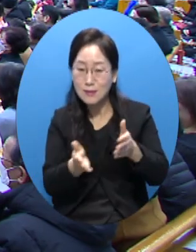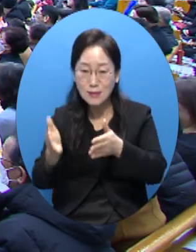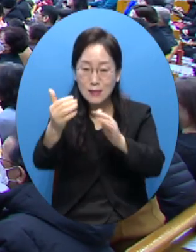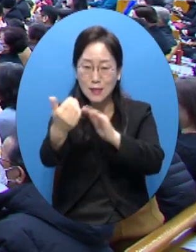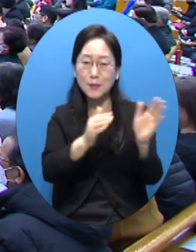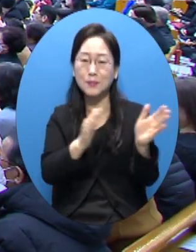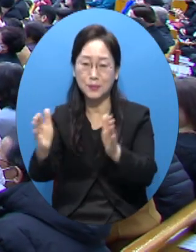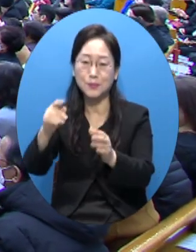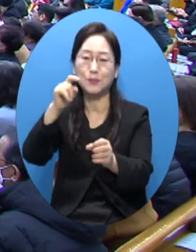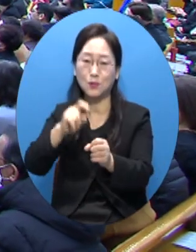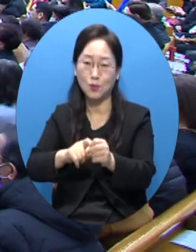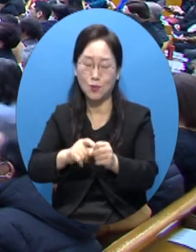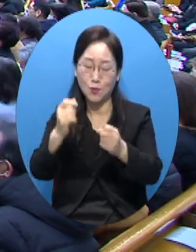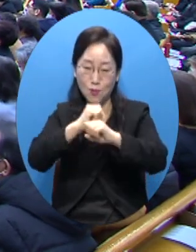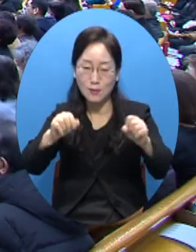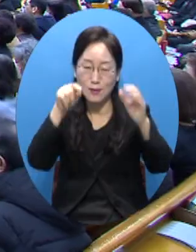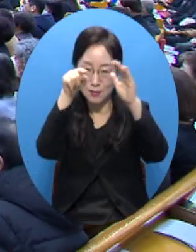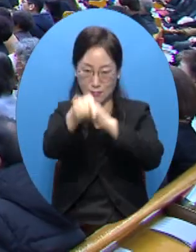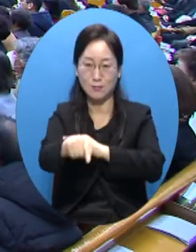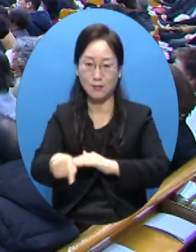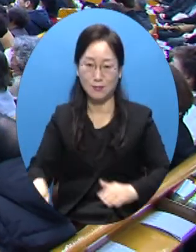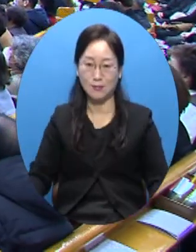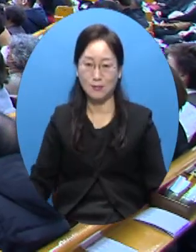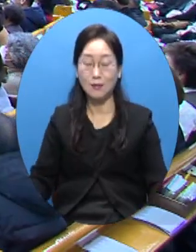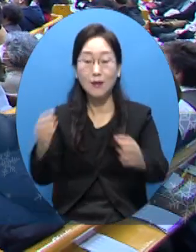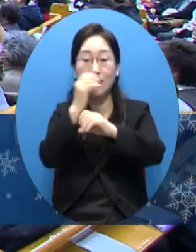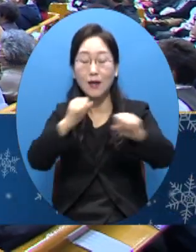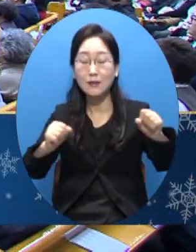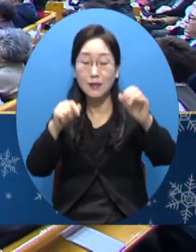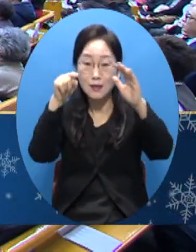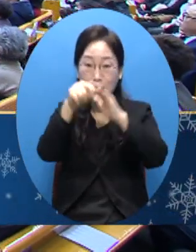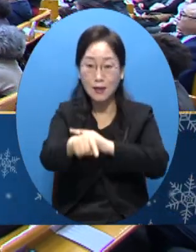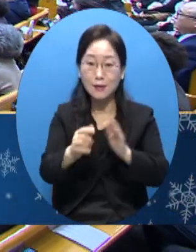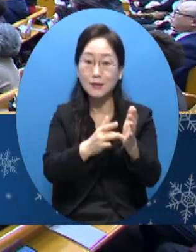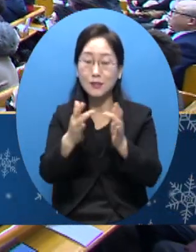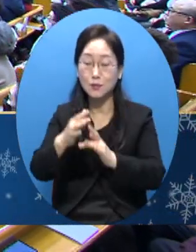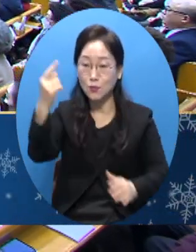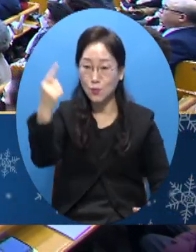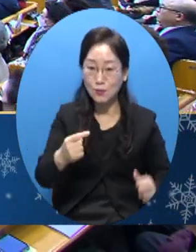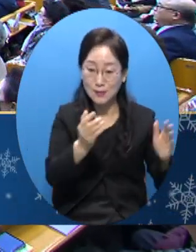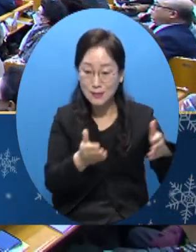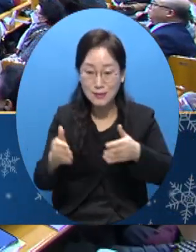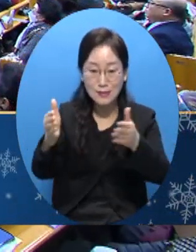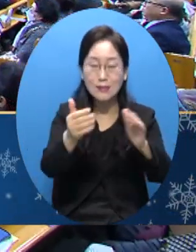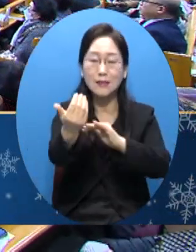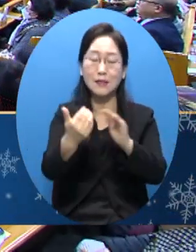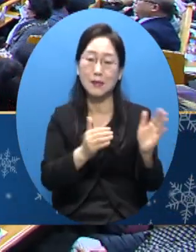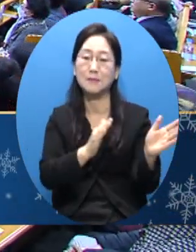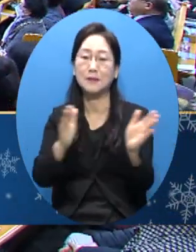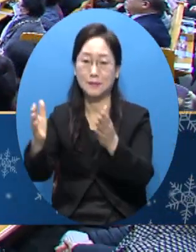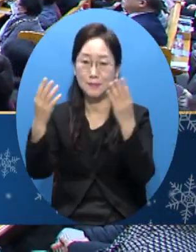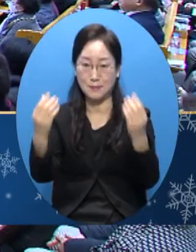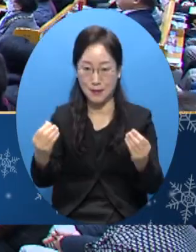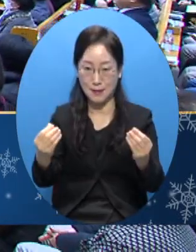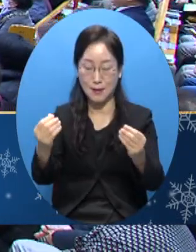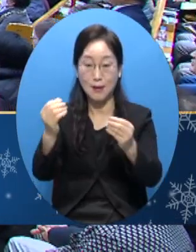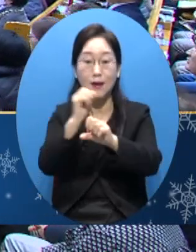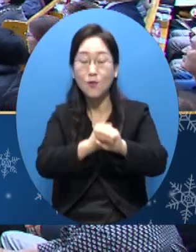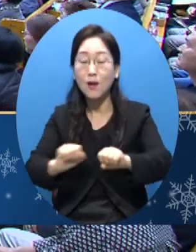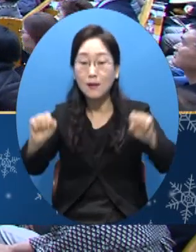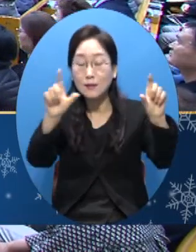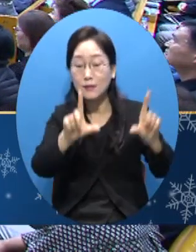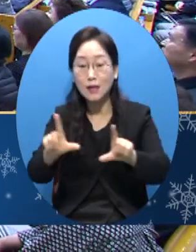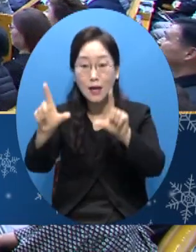광야로 나간 것입니다 광야로 나가 예수님의 50기를 예배했습니다 광야의 삶에 대해서 먼저 생각해